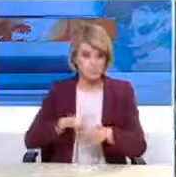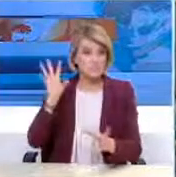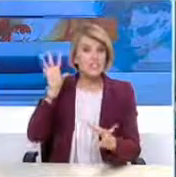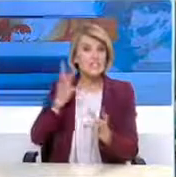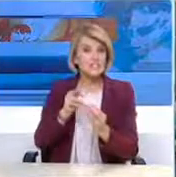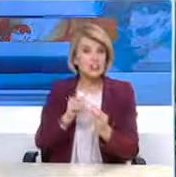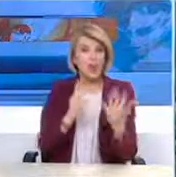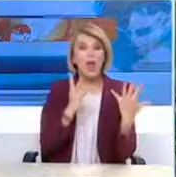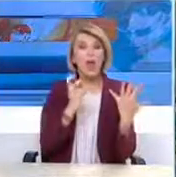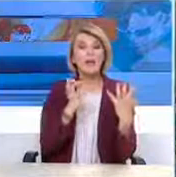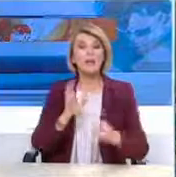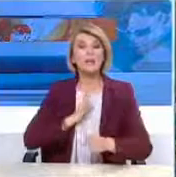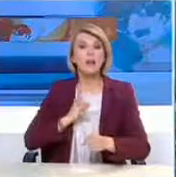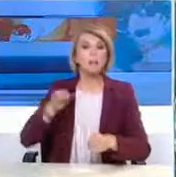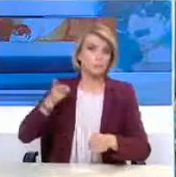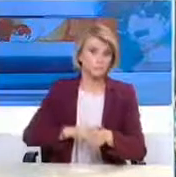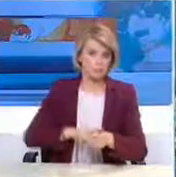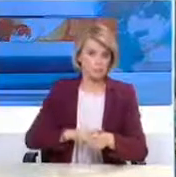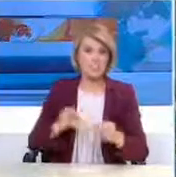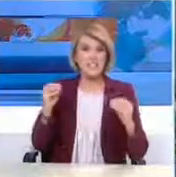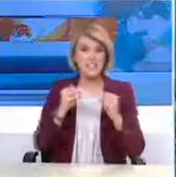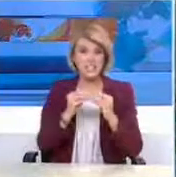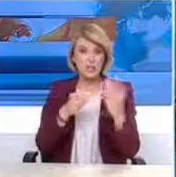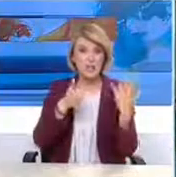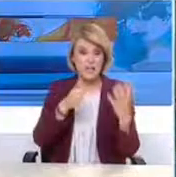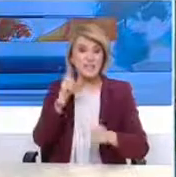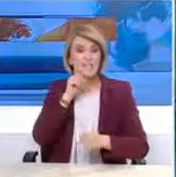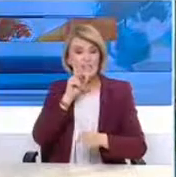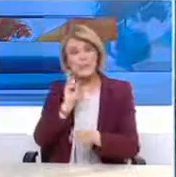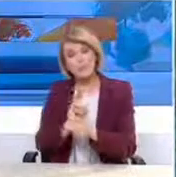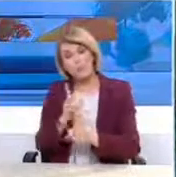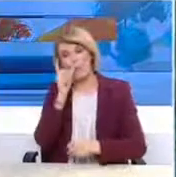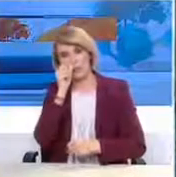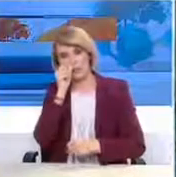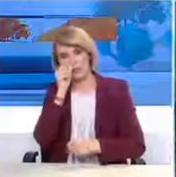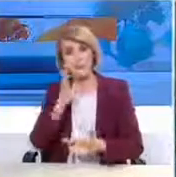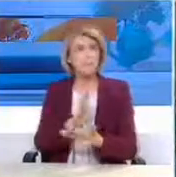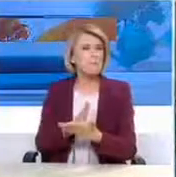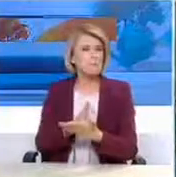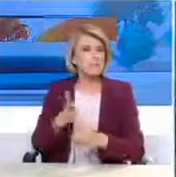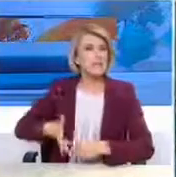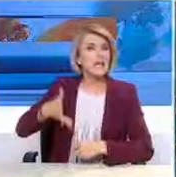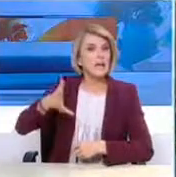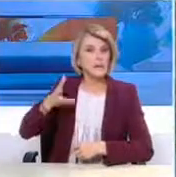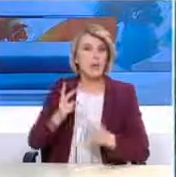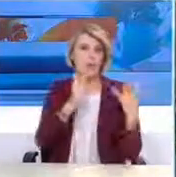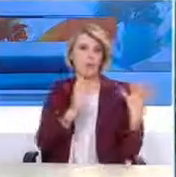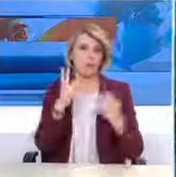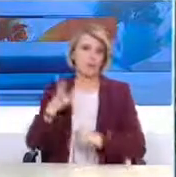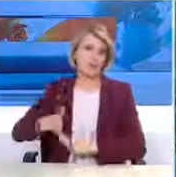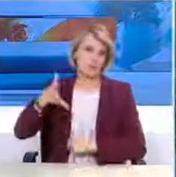Οι 26 ήταν γυναίκες και οι υπόλοιποι άνδρες. Η διάμεση ηλικία των θανόντων συμπολιτών μας ήταν τα 73 έτη και